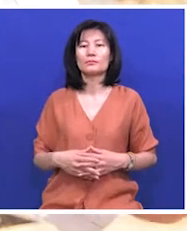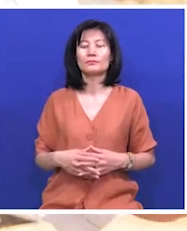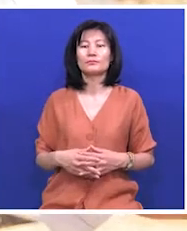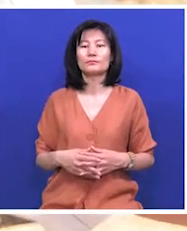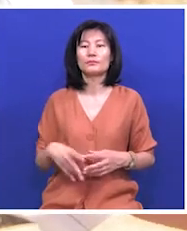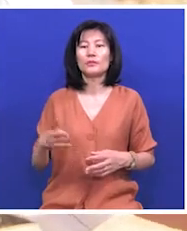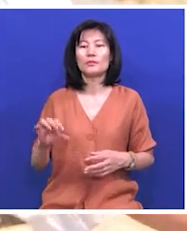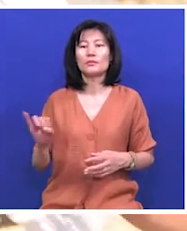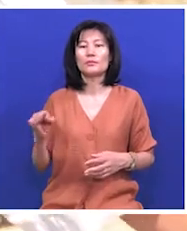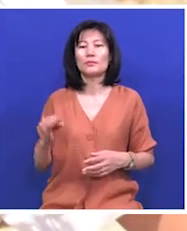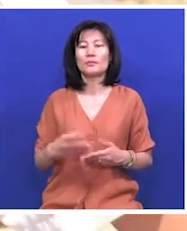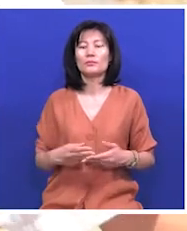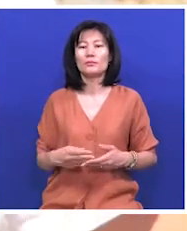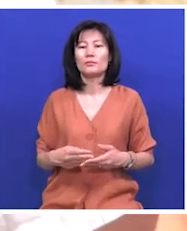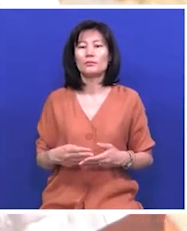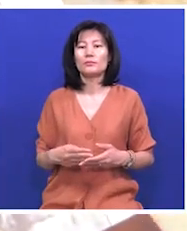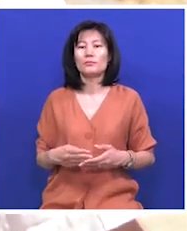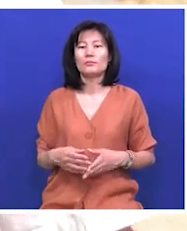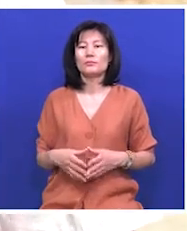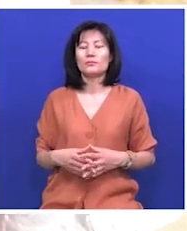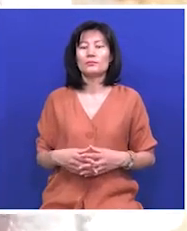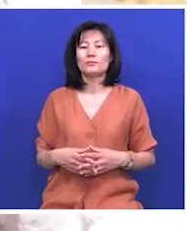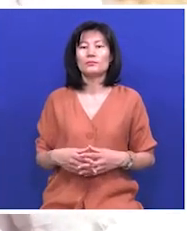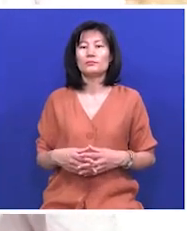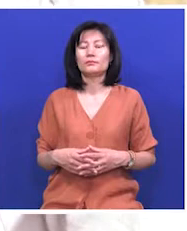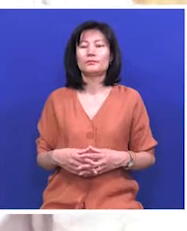да военный полигон бастайын деп жатыр да.